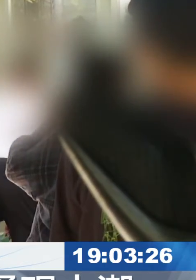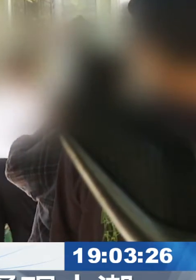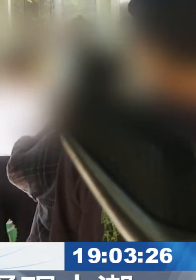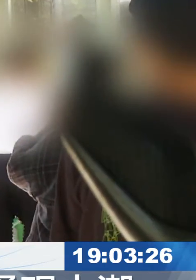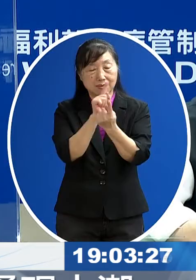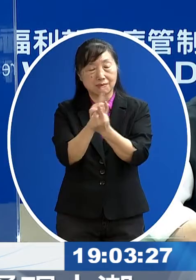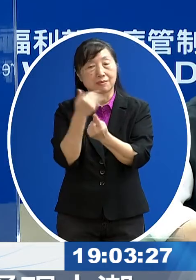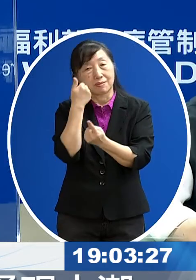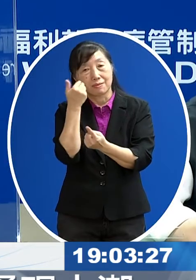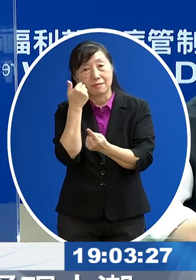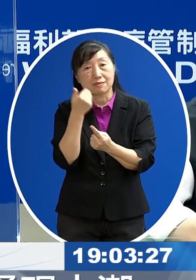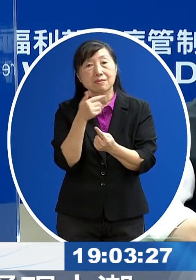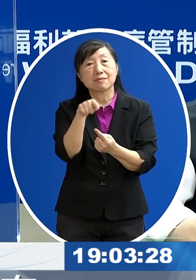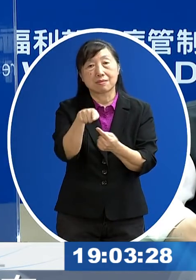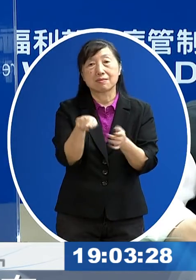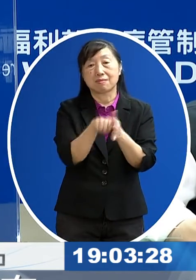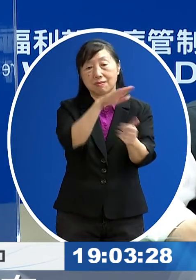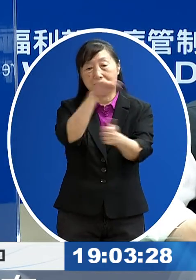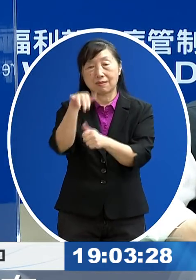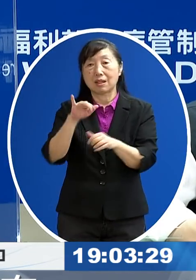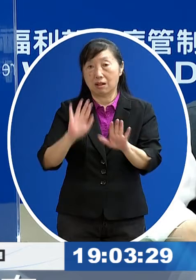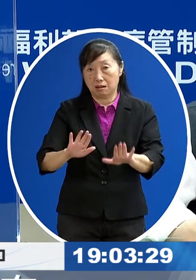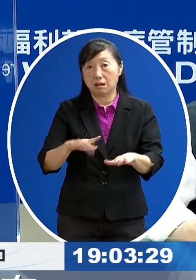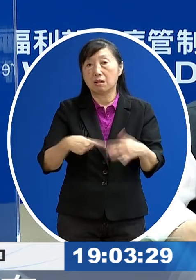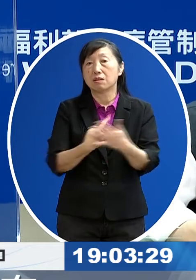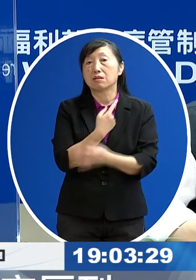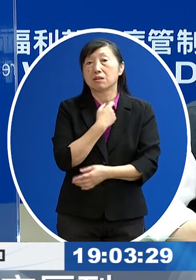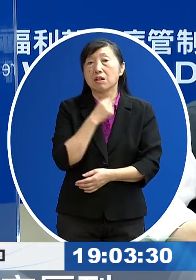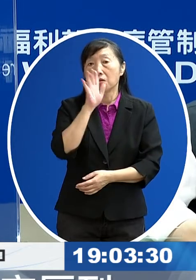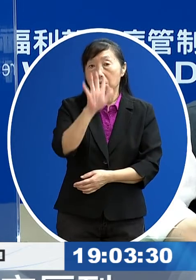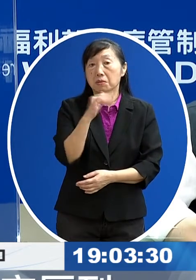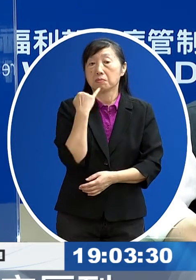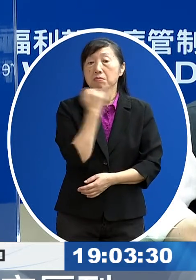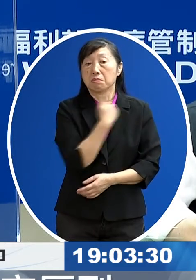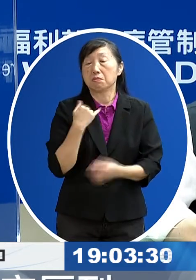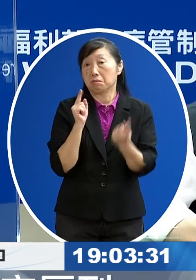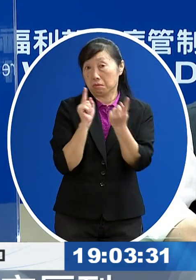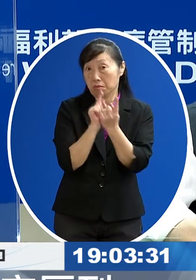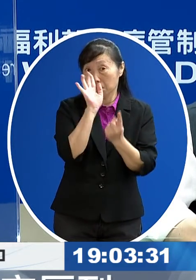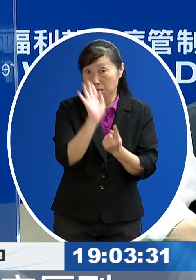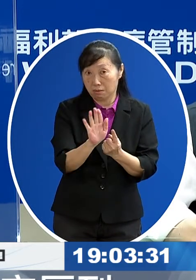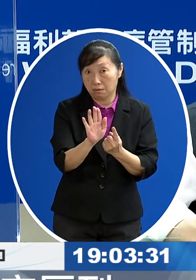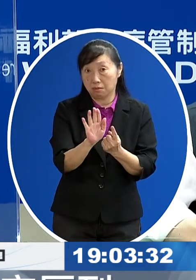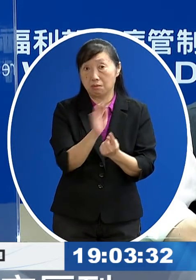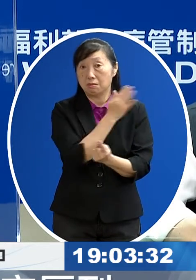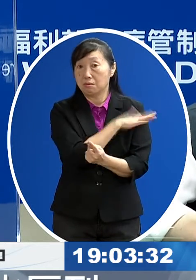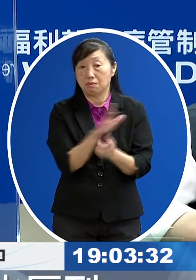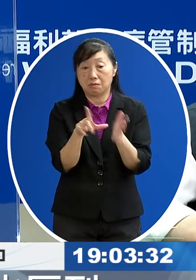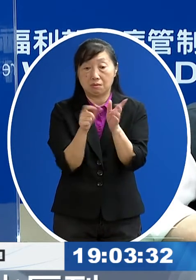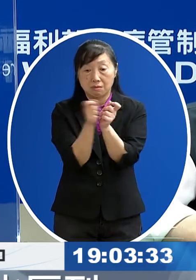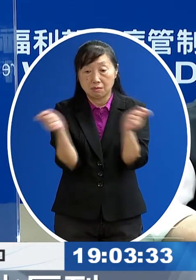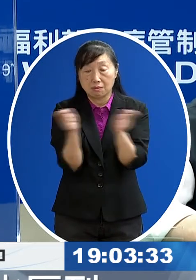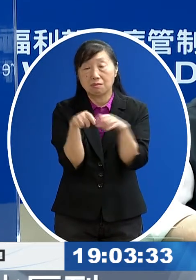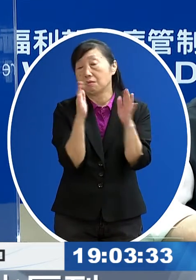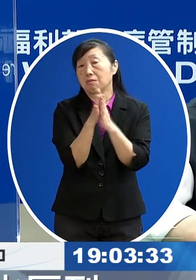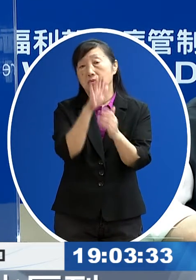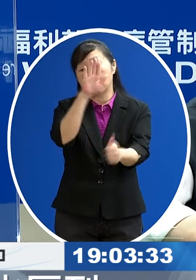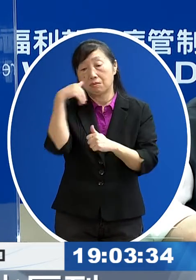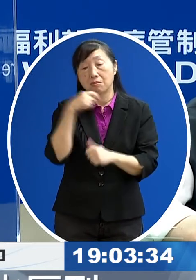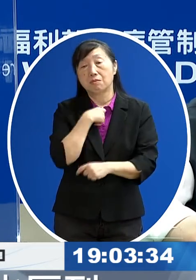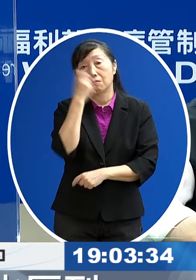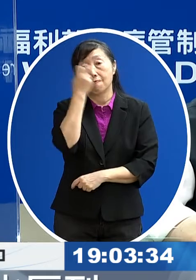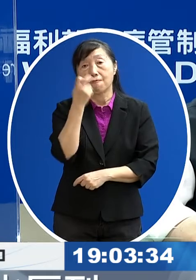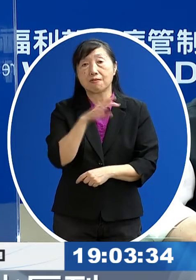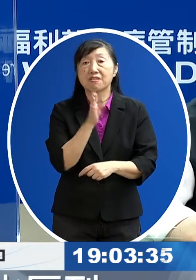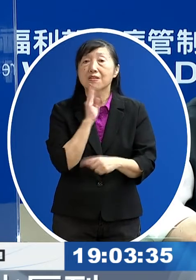疗系统负担。 那这次是只要有可能有，只要有接触的，我们就把它框列。那甚至接触的